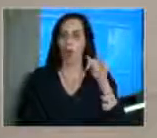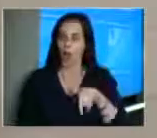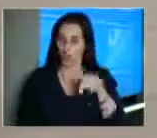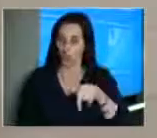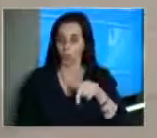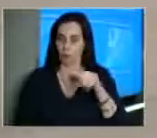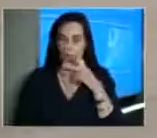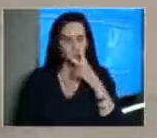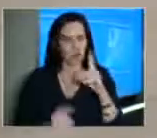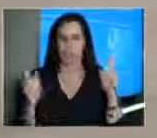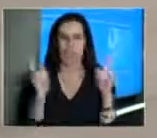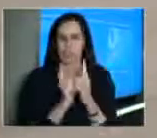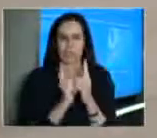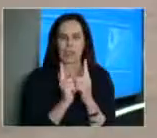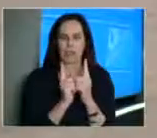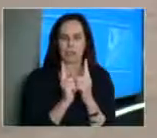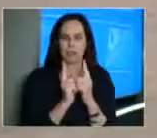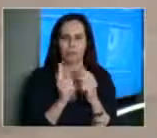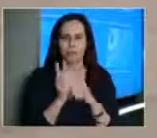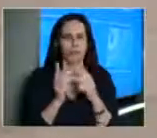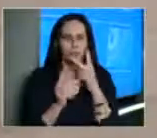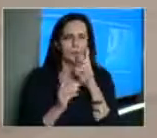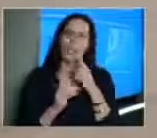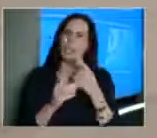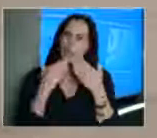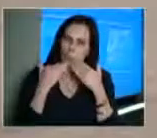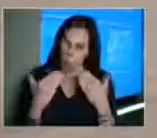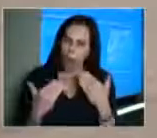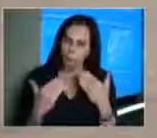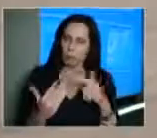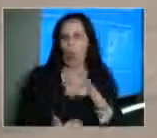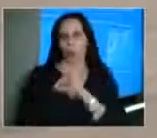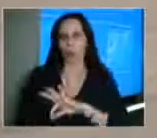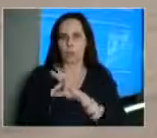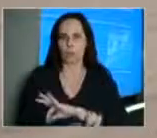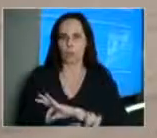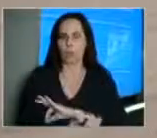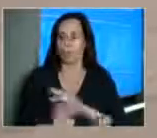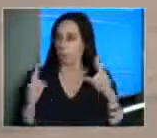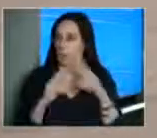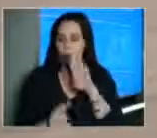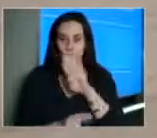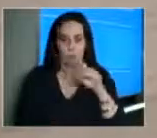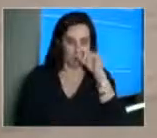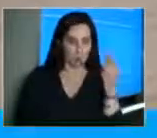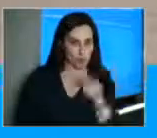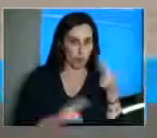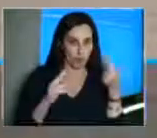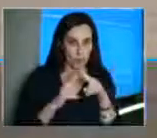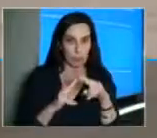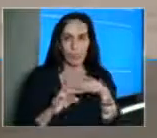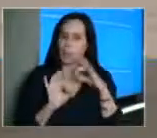כאן בביקור בזק במוסקבה, כמו מה שנראה ביקור הכרת תודה כלפי הרוסים. במהלך הפגישה של נתניהו ופוטין אנחנו